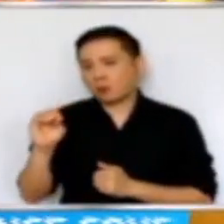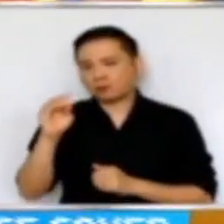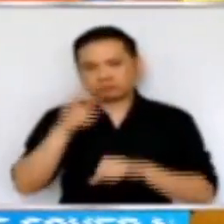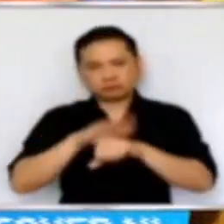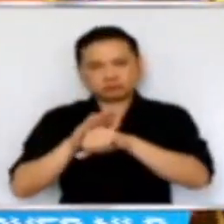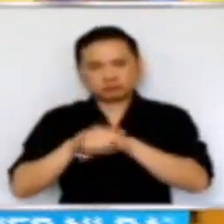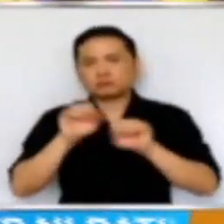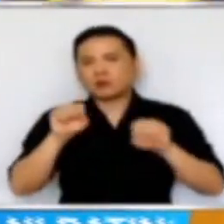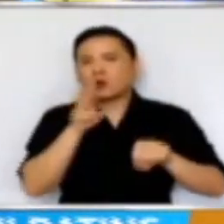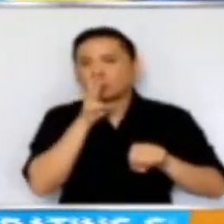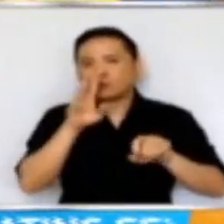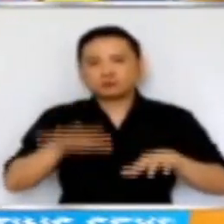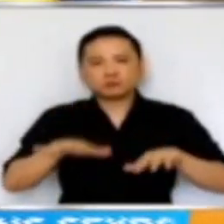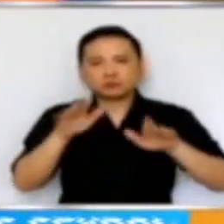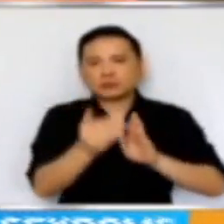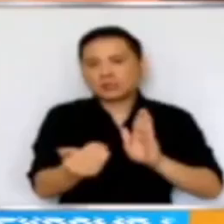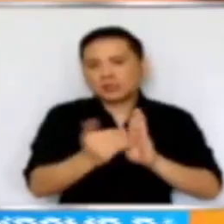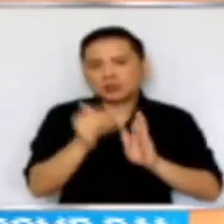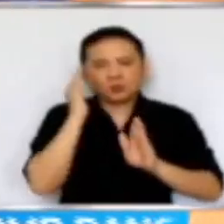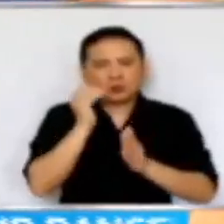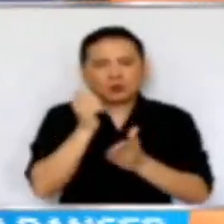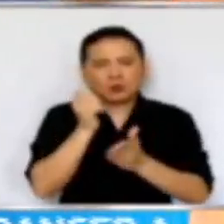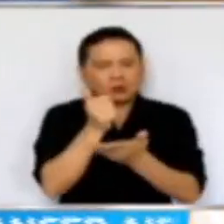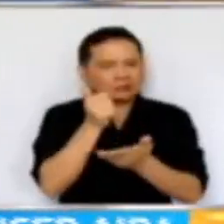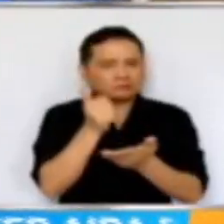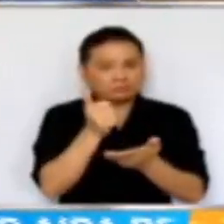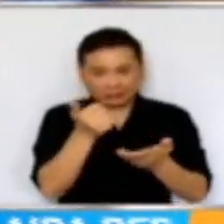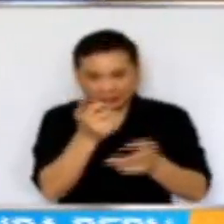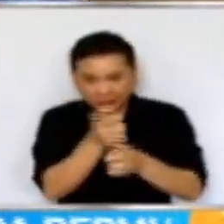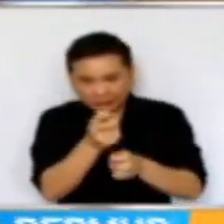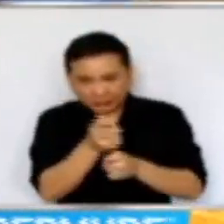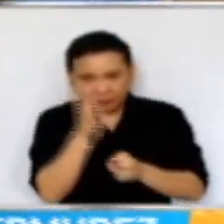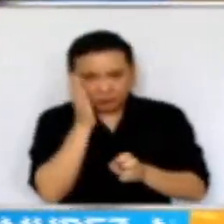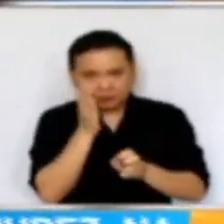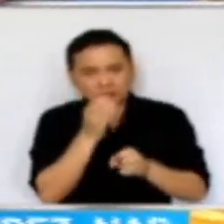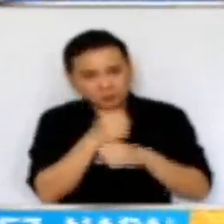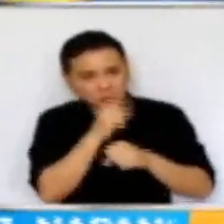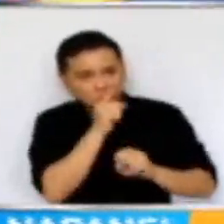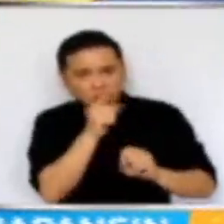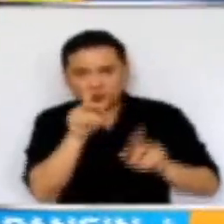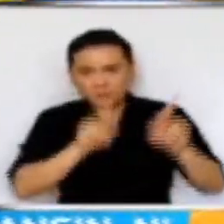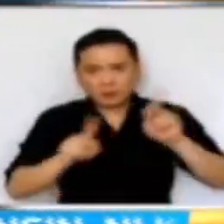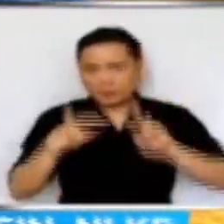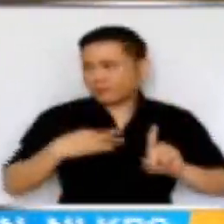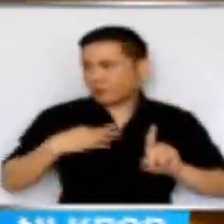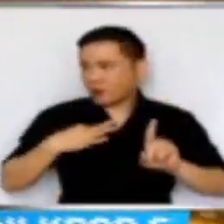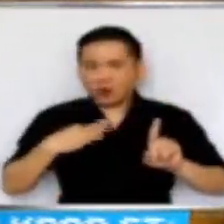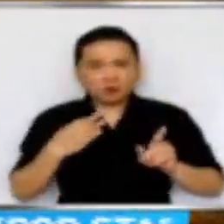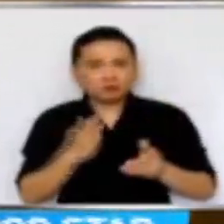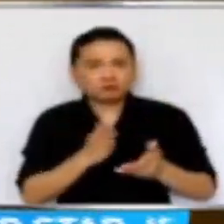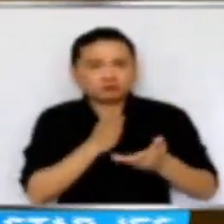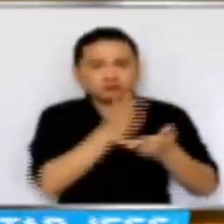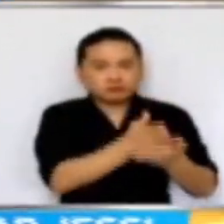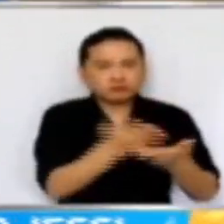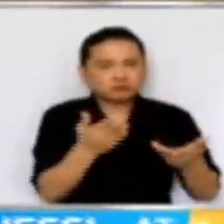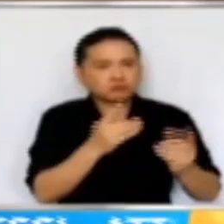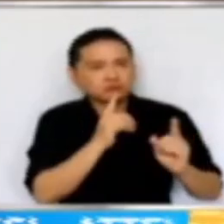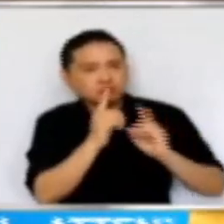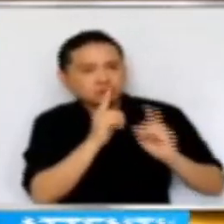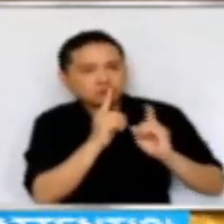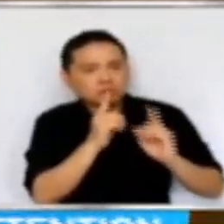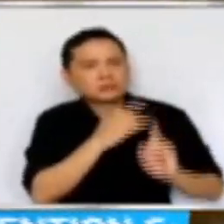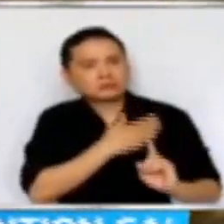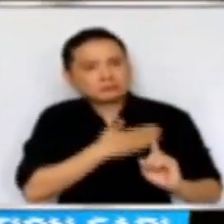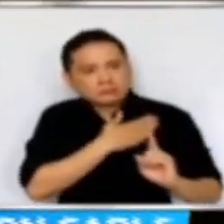ang paglikas. Kaya't sinuong ng mga volunteers ang mataas na baha upang kausapin ang mga residente hinggil sa peligro kung hindi pa rin